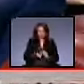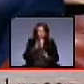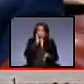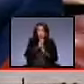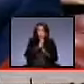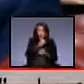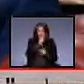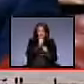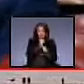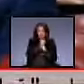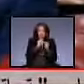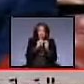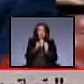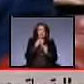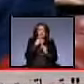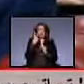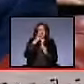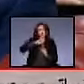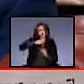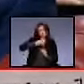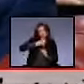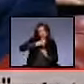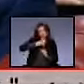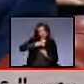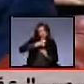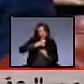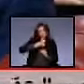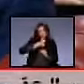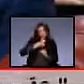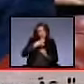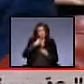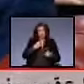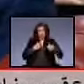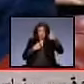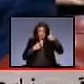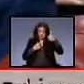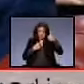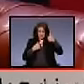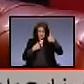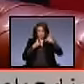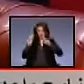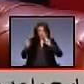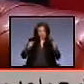وهل محمود اللي هيطلع في 2014 هيكون احسن حاله من محمود اللي كان في 2008؟ لا